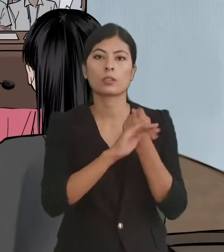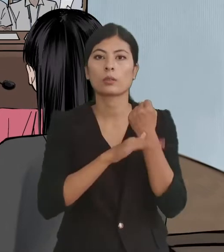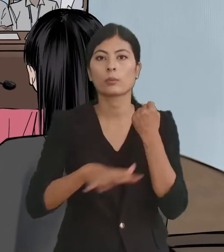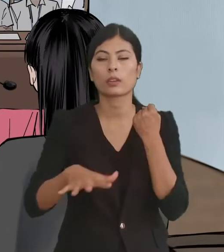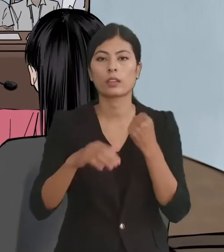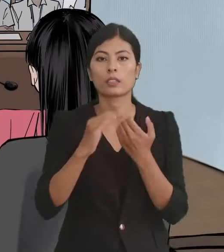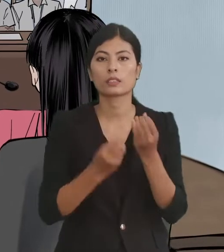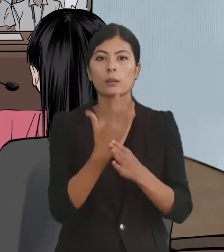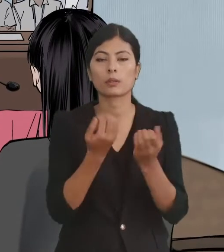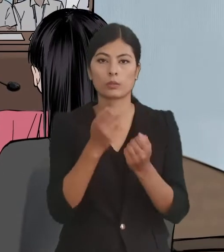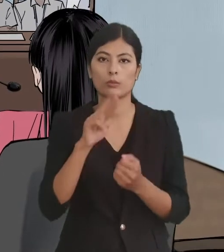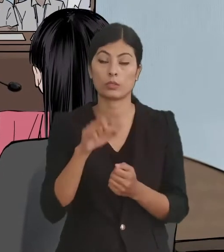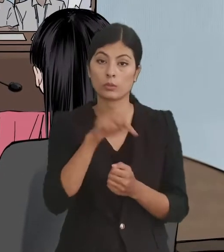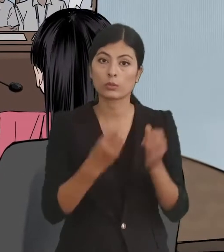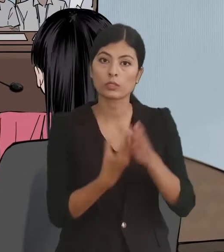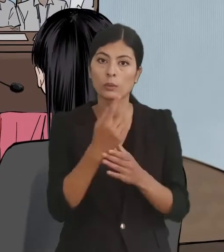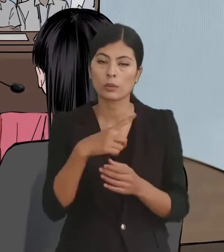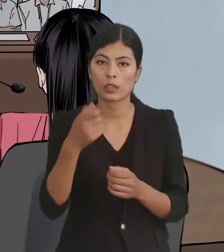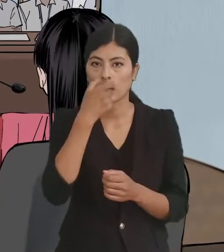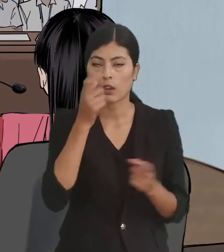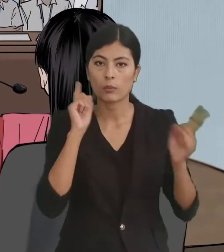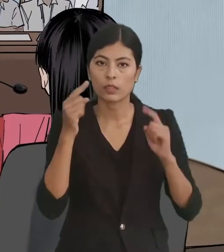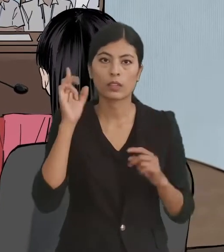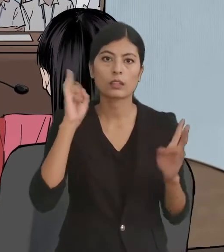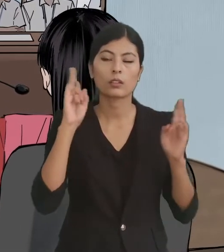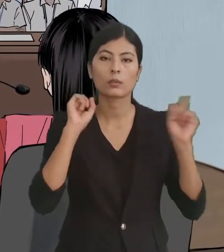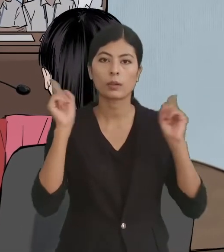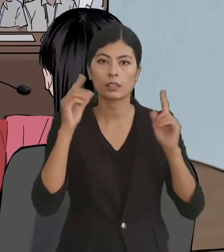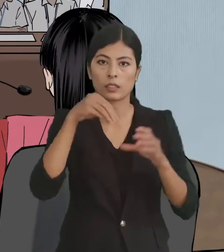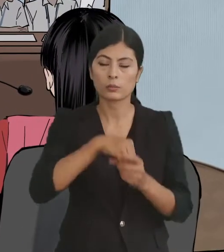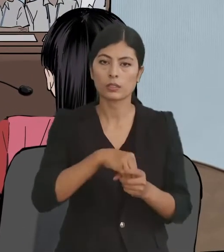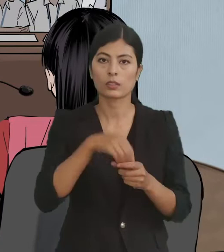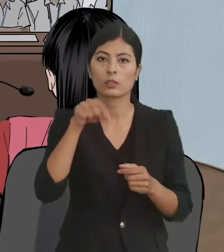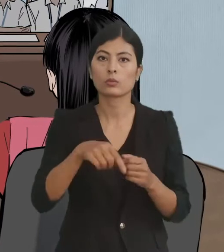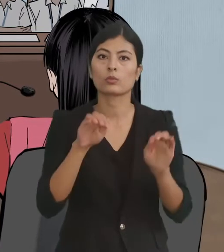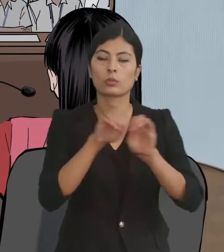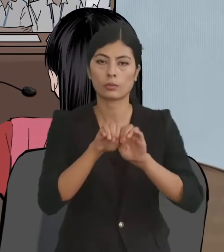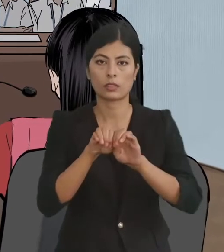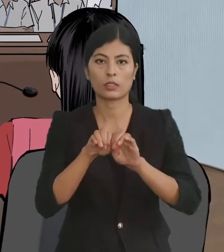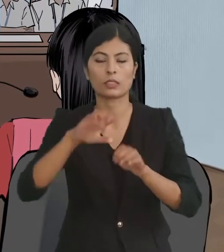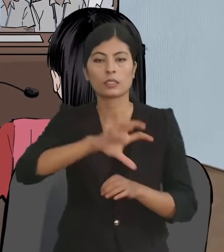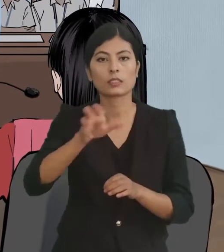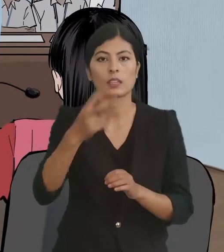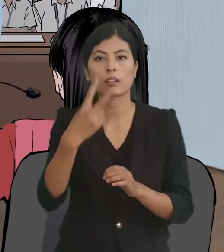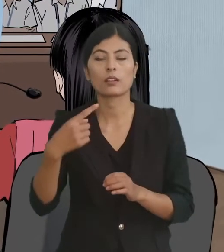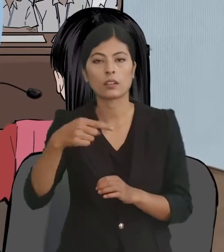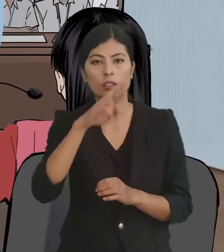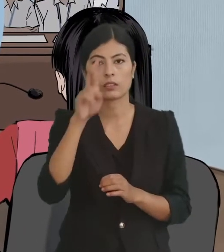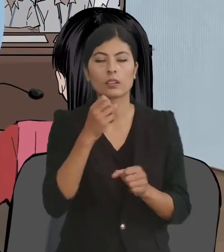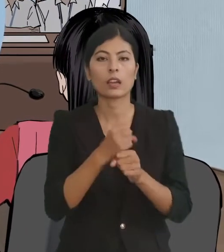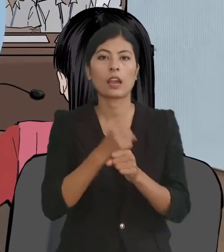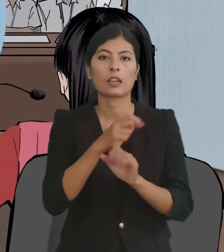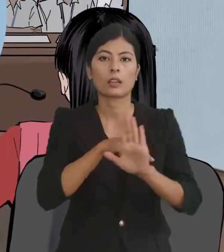प्रेषण प्रणाली स्थापनाका निम्ति गाउँपालिका नगरपालिकाले प्रेषण प्रणाली सम्बन्धी स्थानीय ऐन वा कार्यविधि निर्देशिका